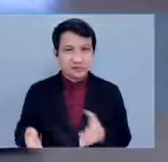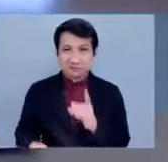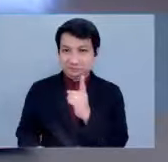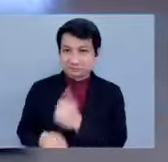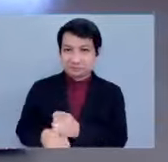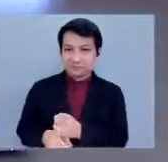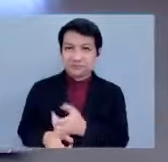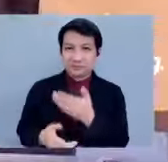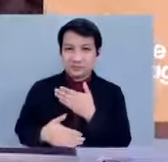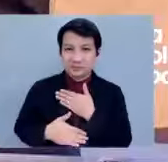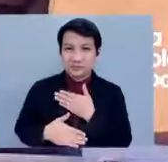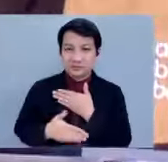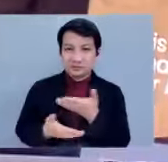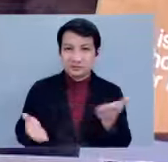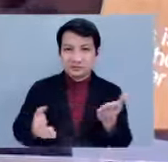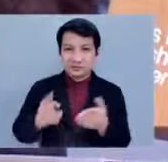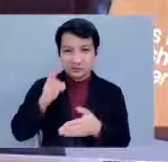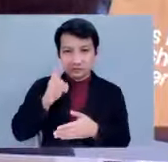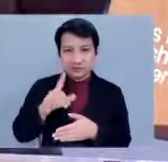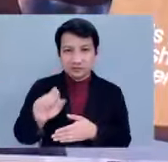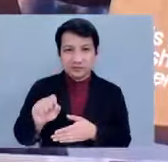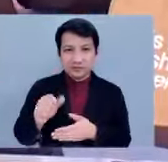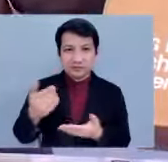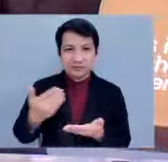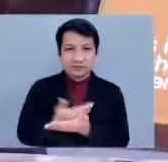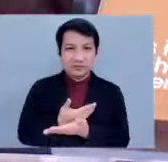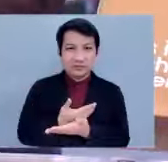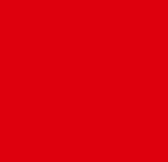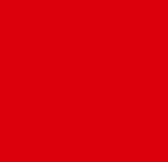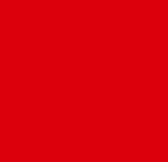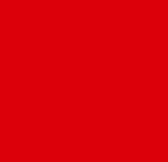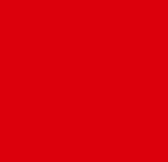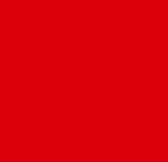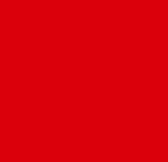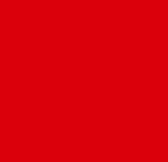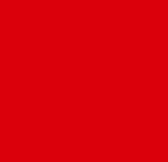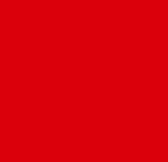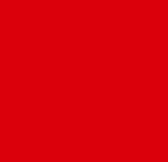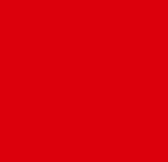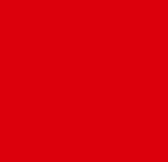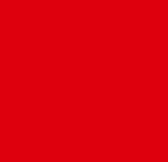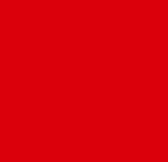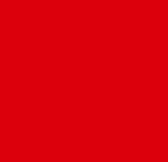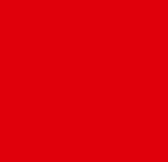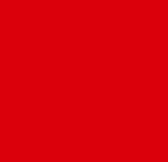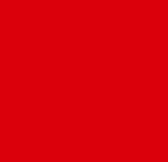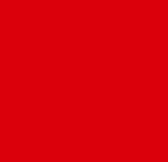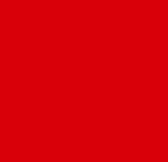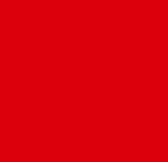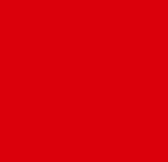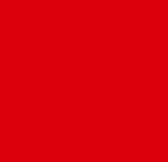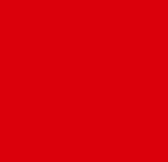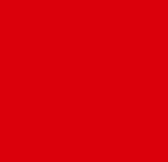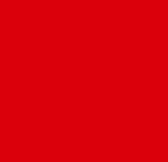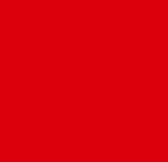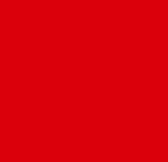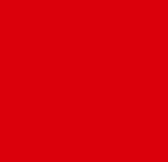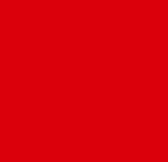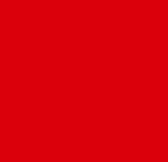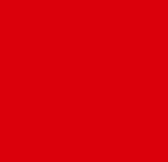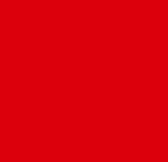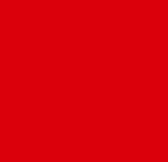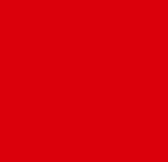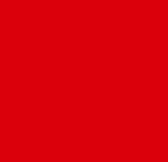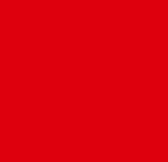Maraming salamat, thank Valerie so ng New Earth! Thank you so much! Yay. Thank you po, thank you! Mga kapatid, Dimples Romana po, kumpletuhin ang inyong